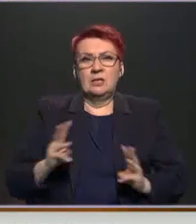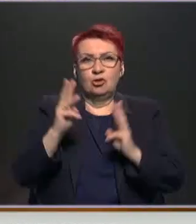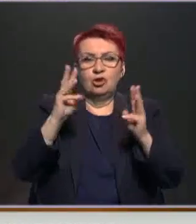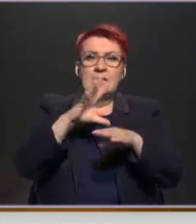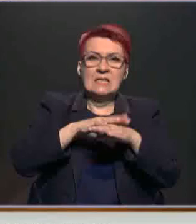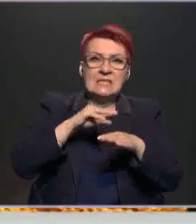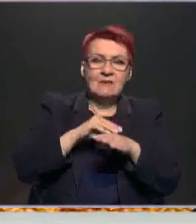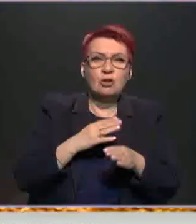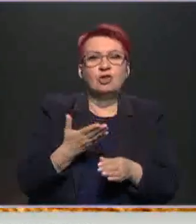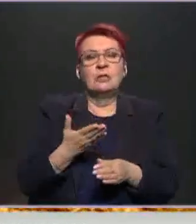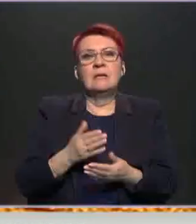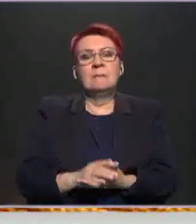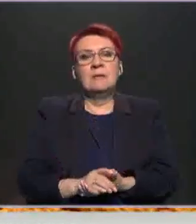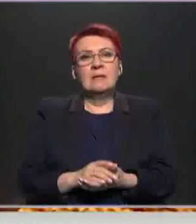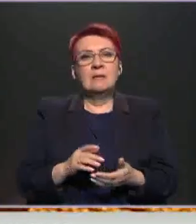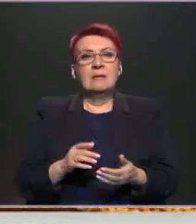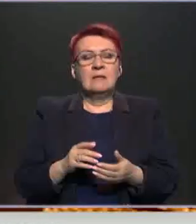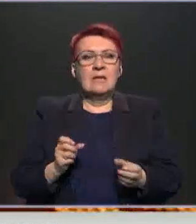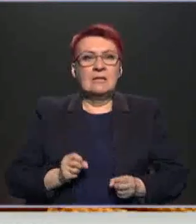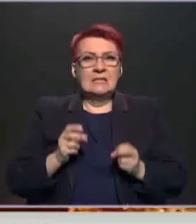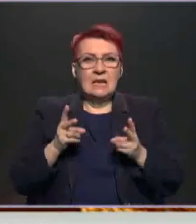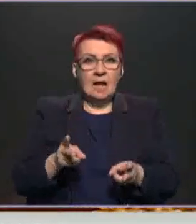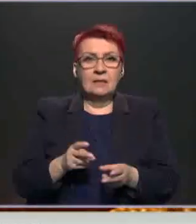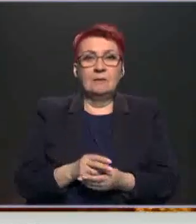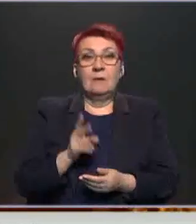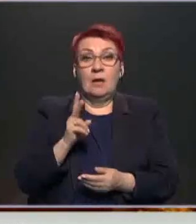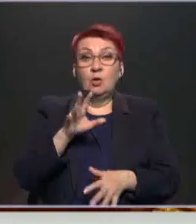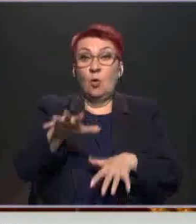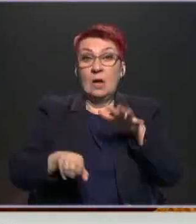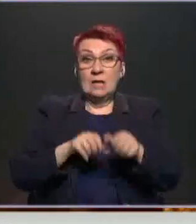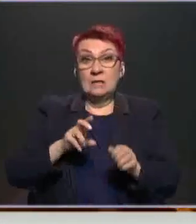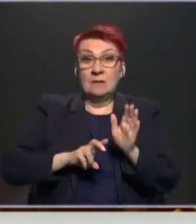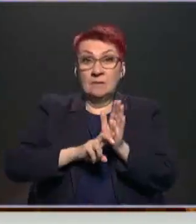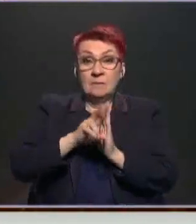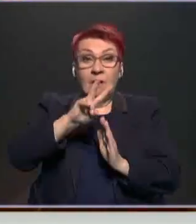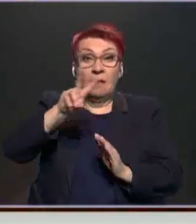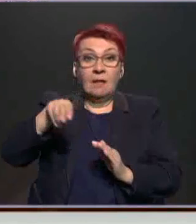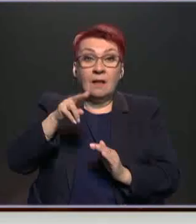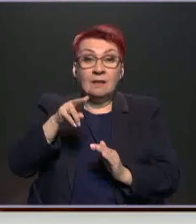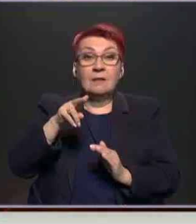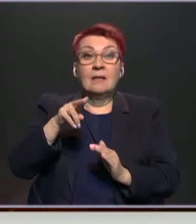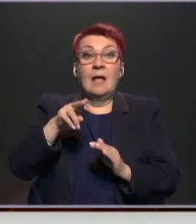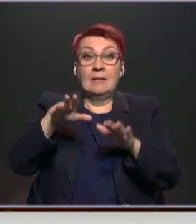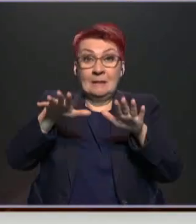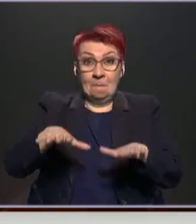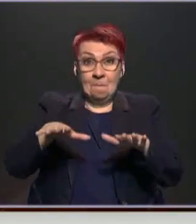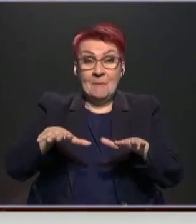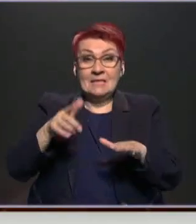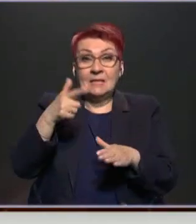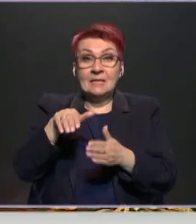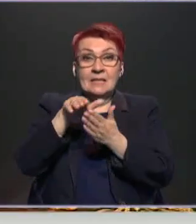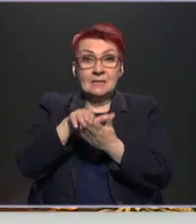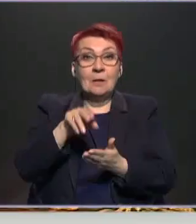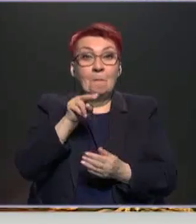шведами, лютеранами, даже те, кто монастырь разорил, над ракой над местом, где захоронены